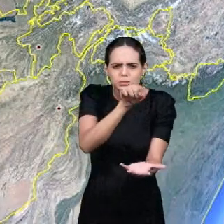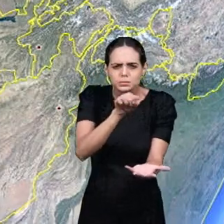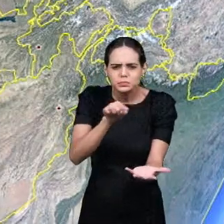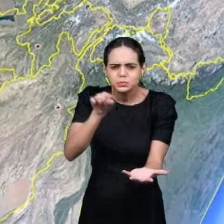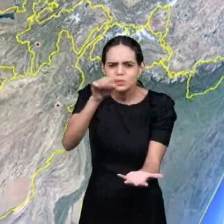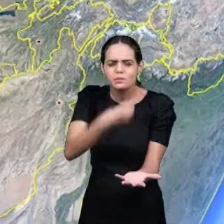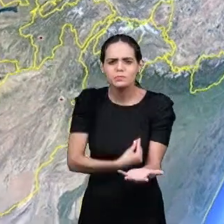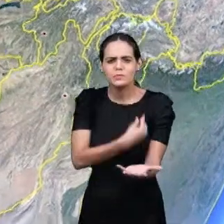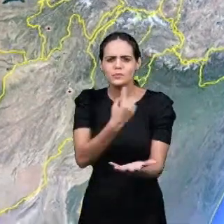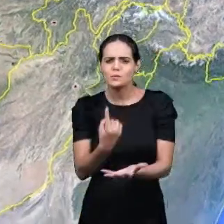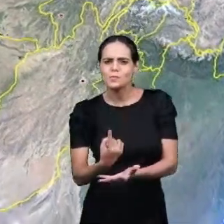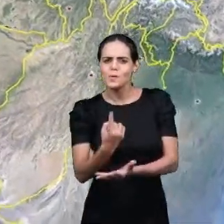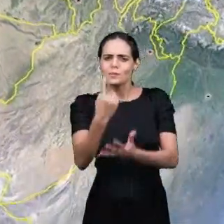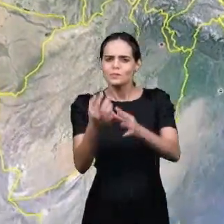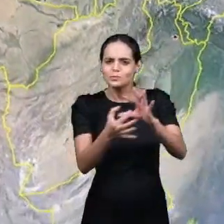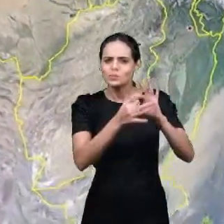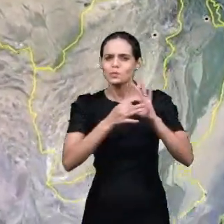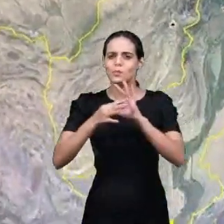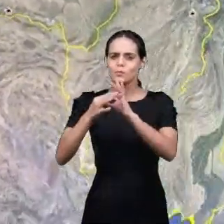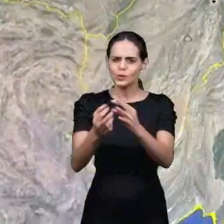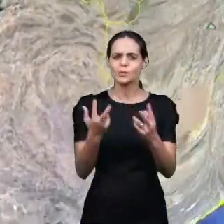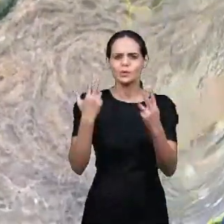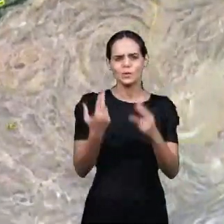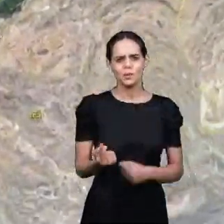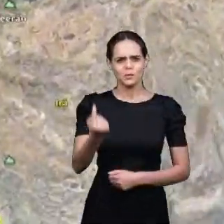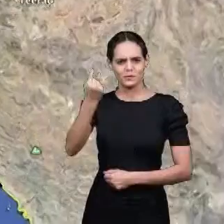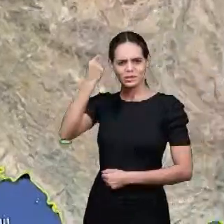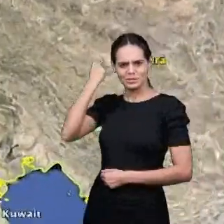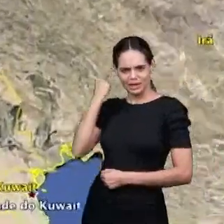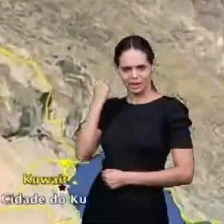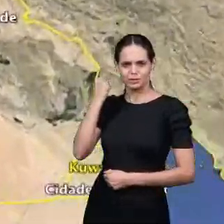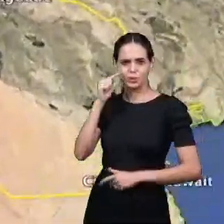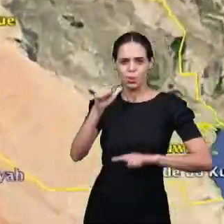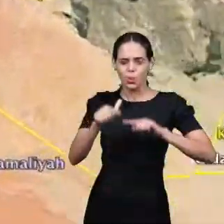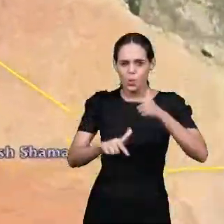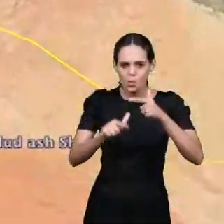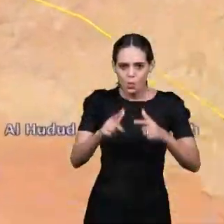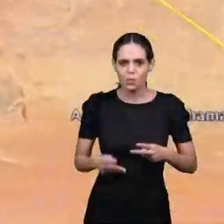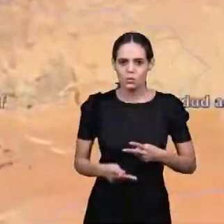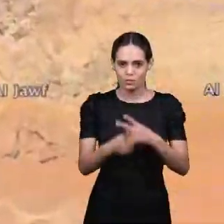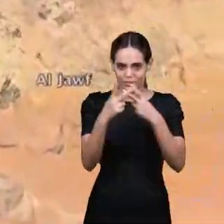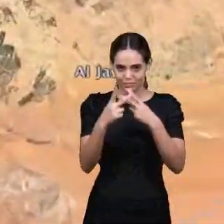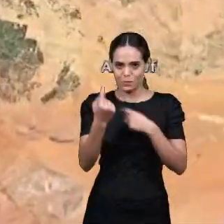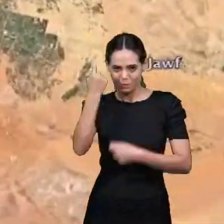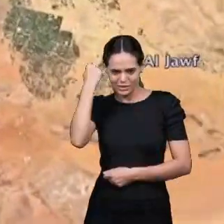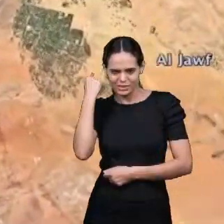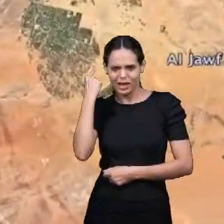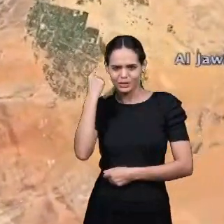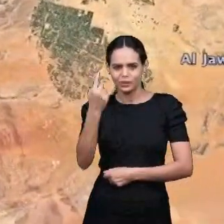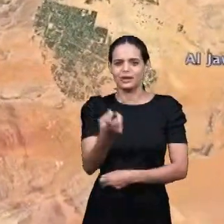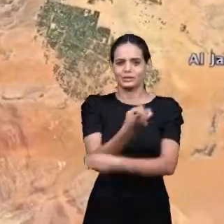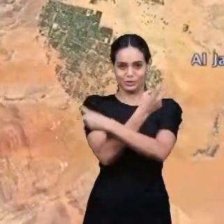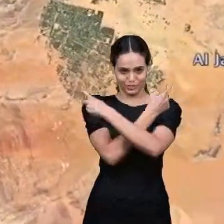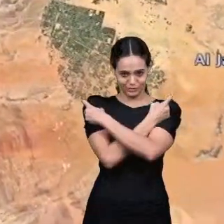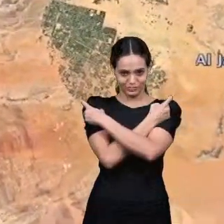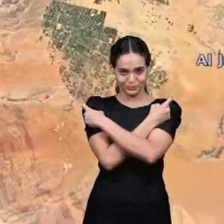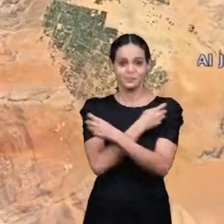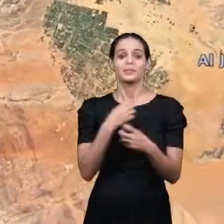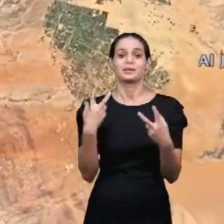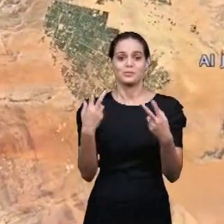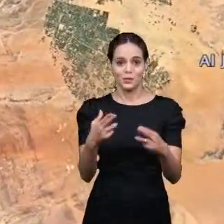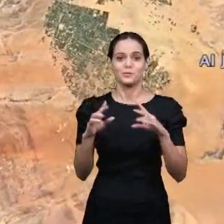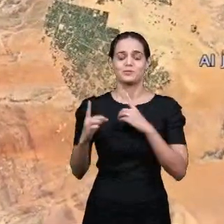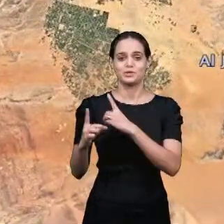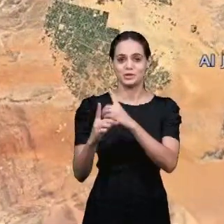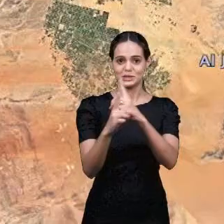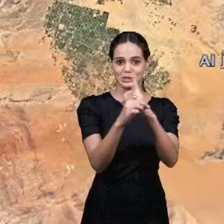un moment d'unité et de communion, comme l'ont vécu les Hébreux à leur sortie d'Égypte et les disciples avec le Seigneur Jésus